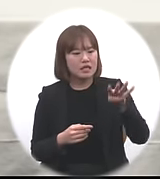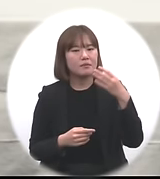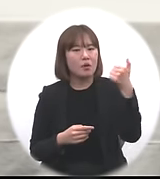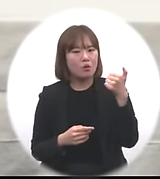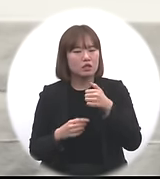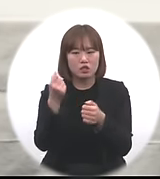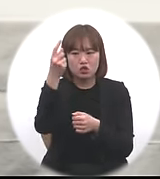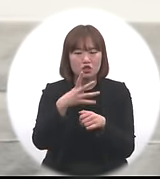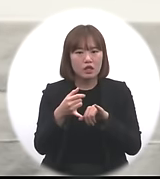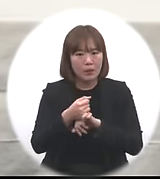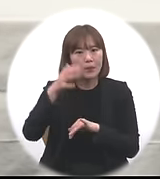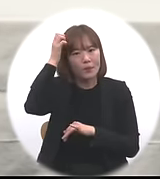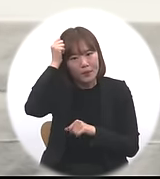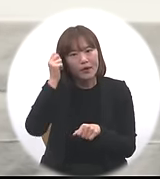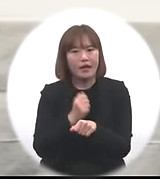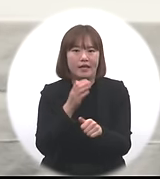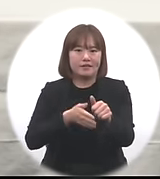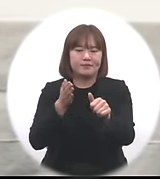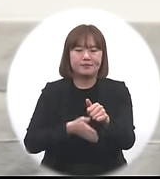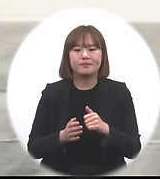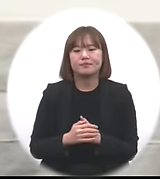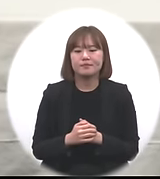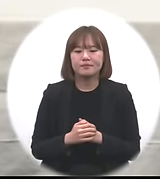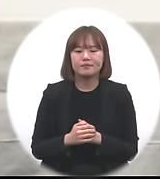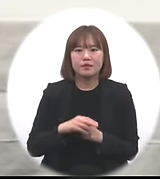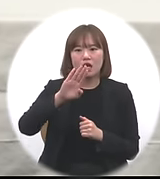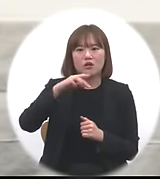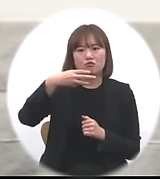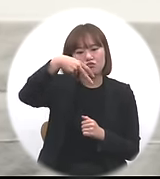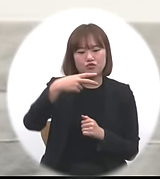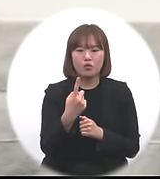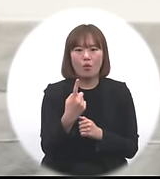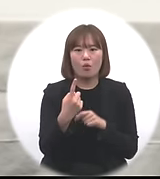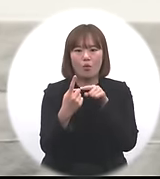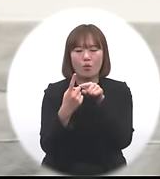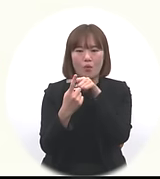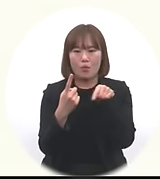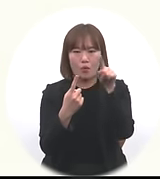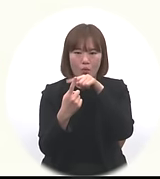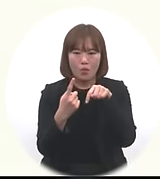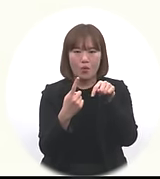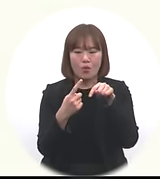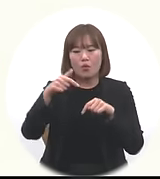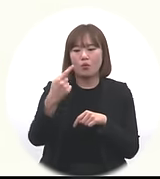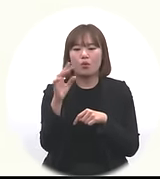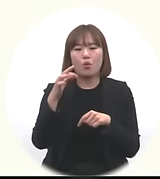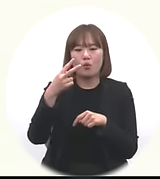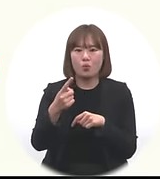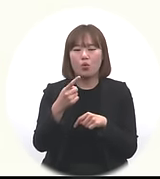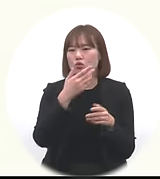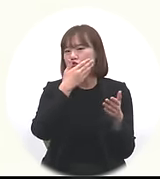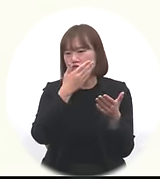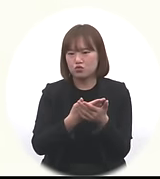그러니까 1450이라는 숫자를 꼭 기억하시고 치약은 농도가 중요하지 양이 중요하지 않답니다.